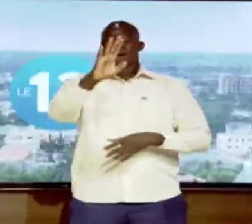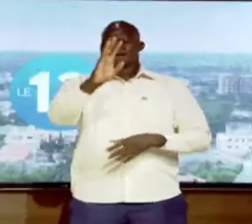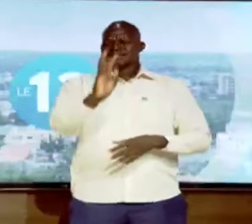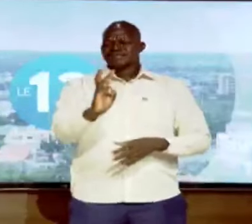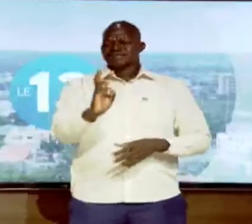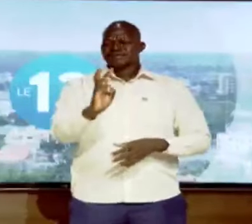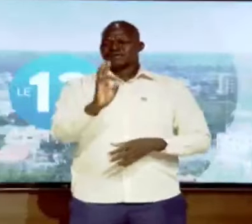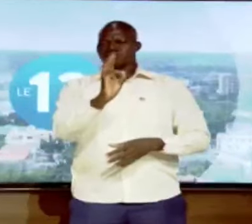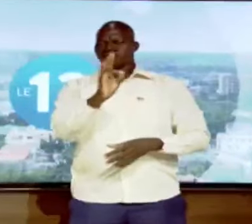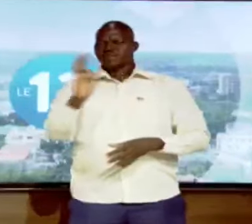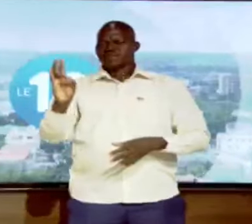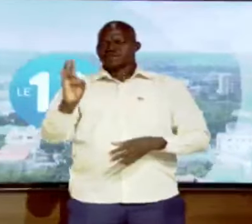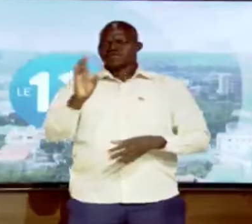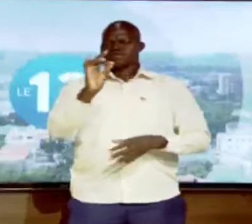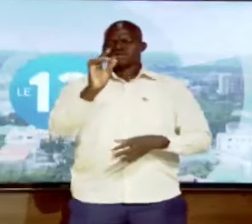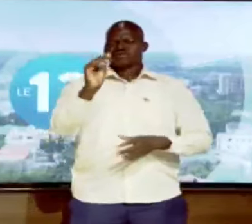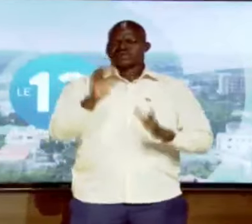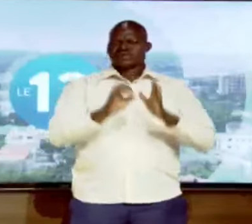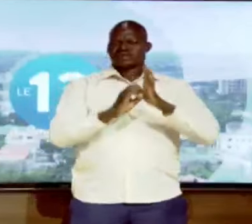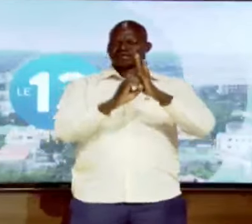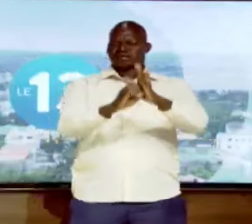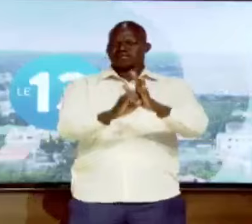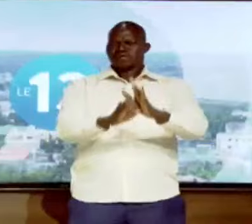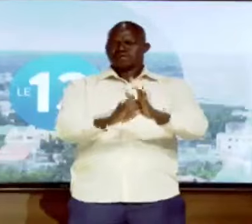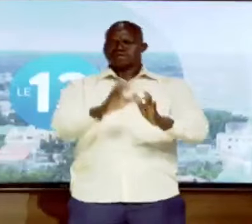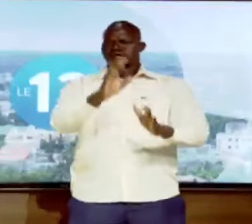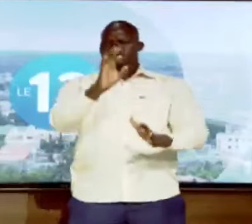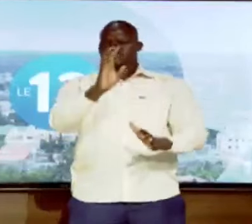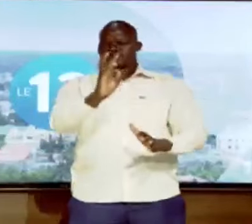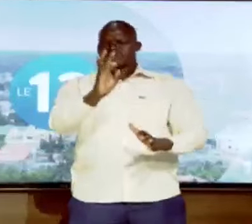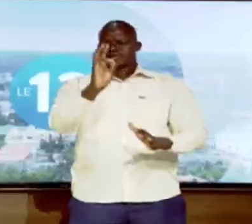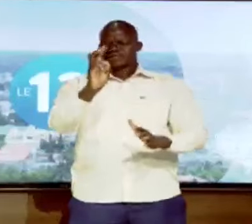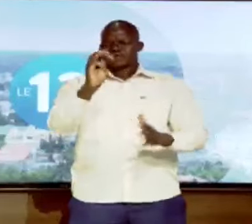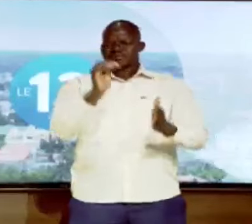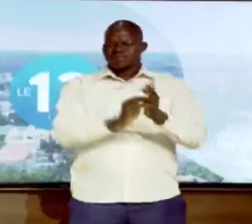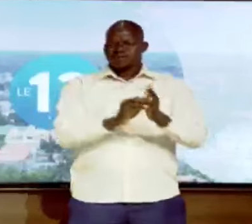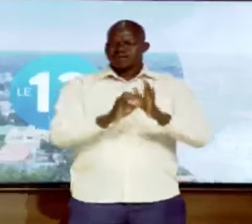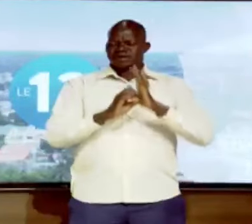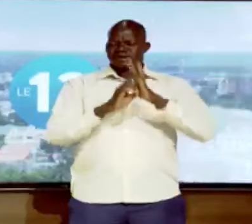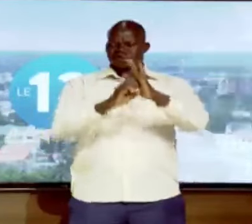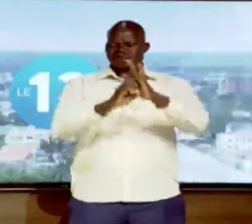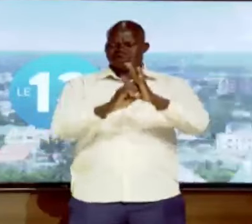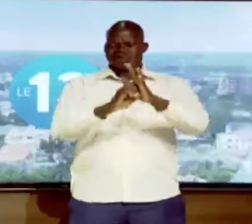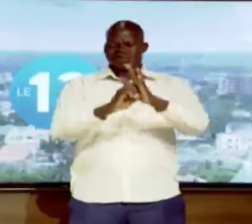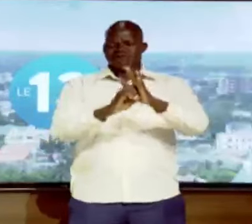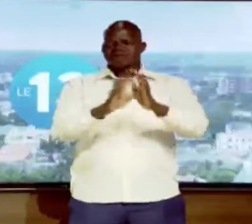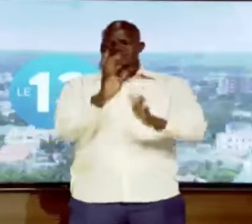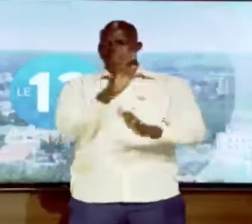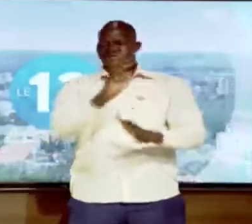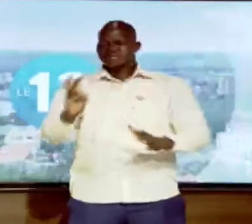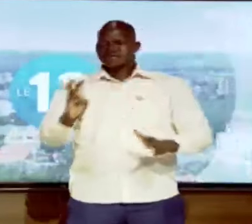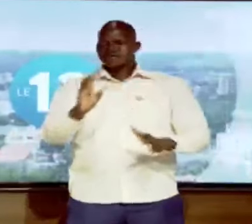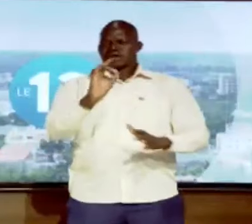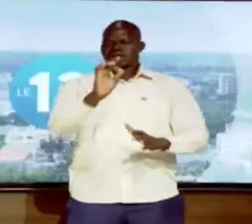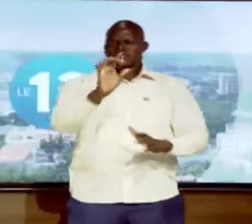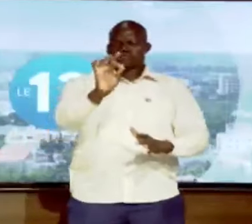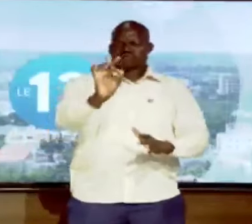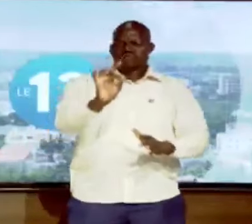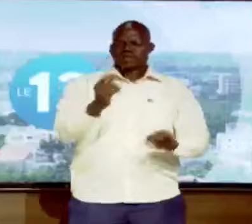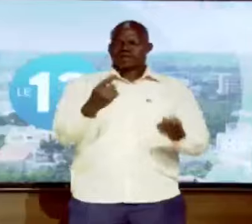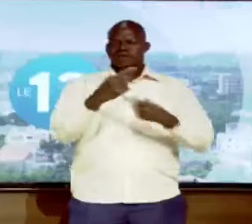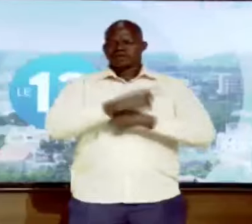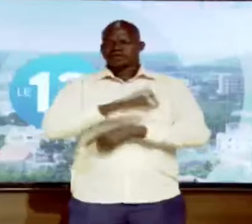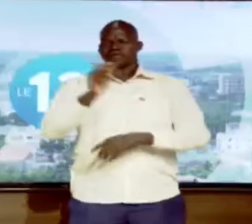146878 cas probables 67658 cas suspects 688 décès à la date du 20